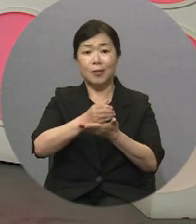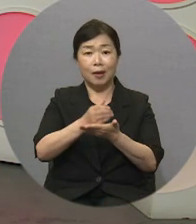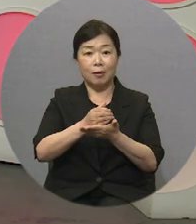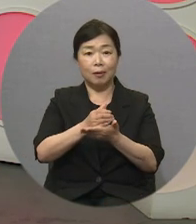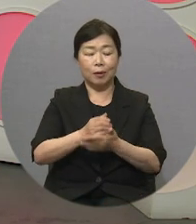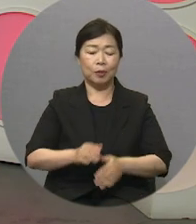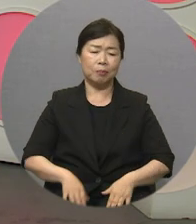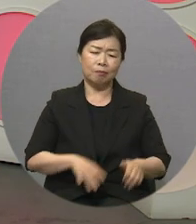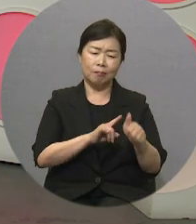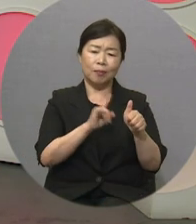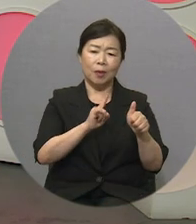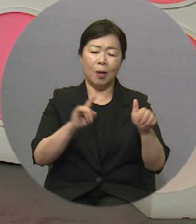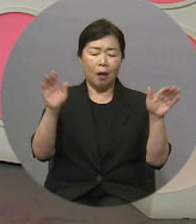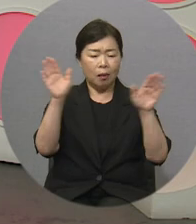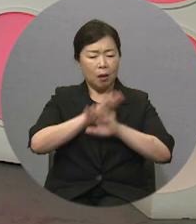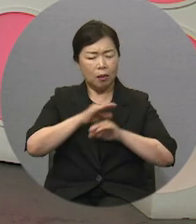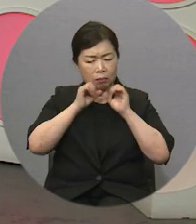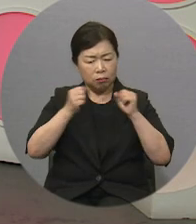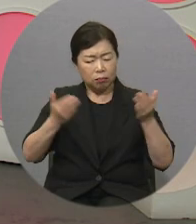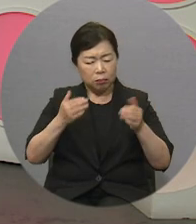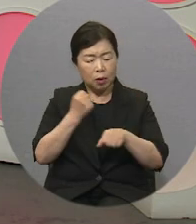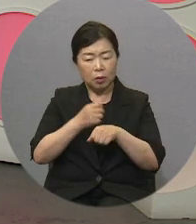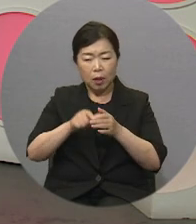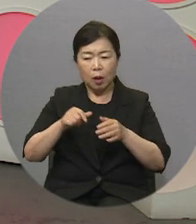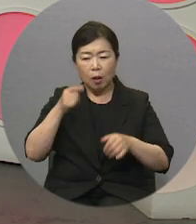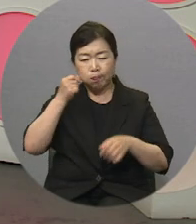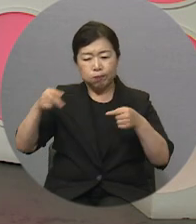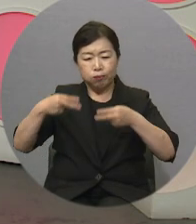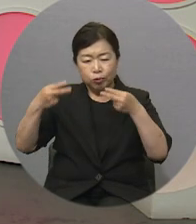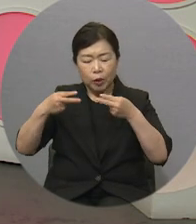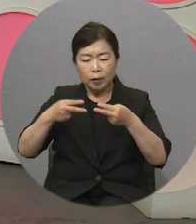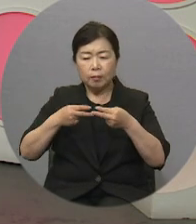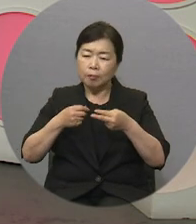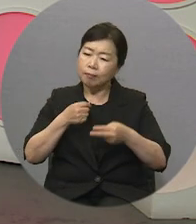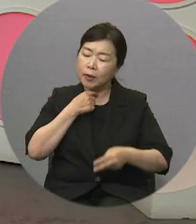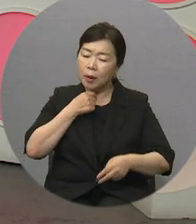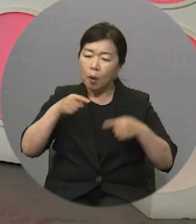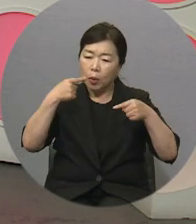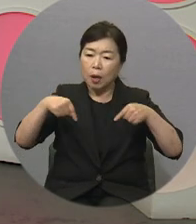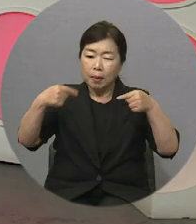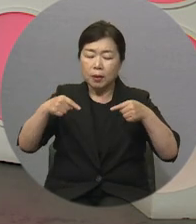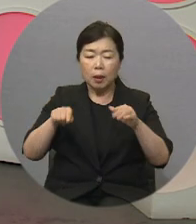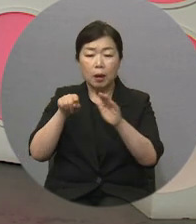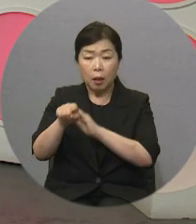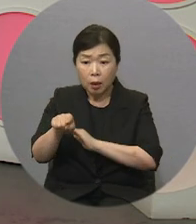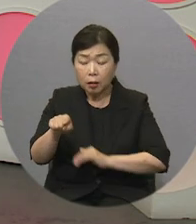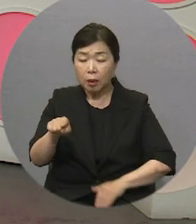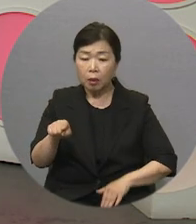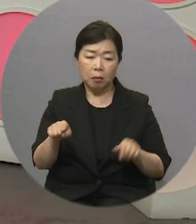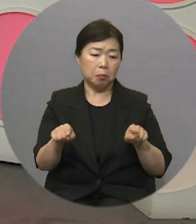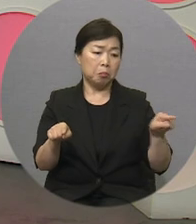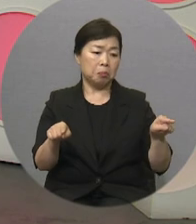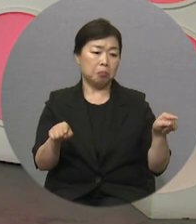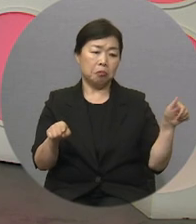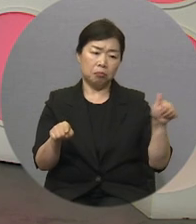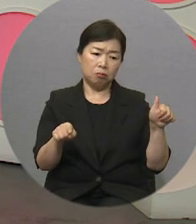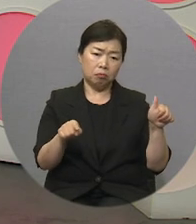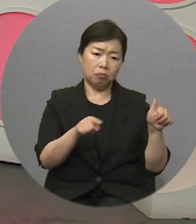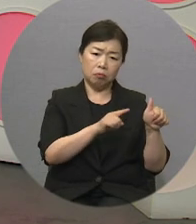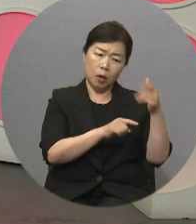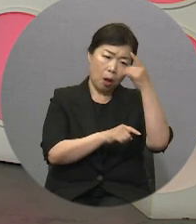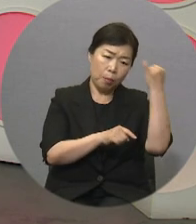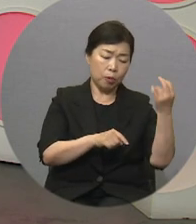야근 후에 우동 한 그릇 먹고 가려고 포장마차에 들렀습니다. 옆자리에서 한 아저씨와